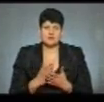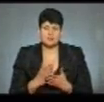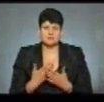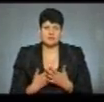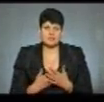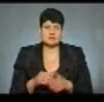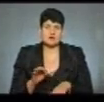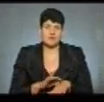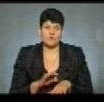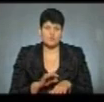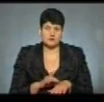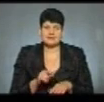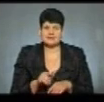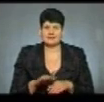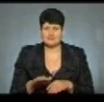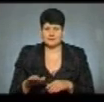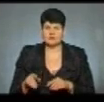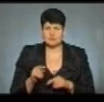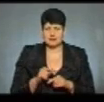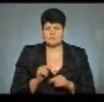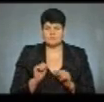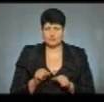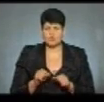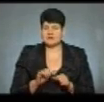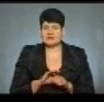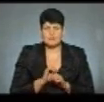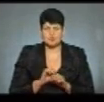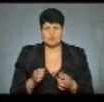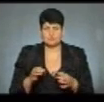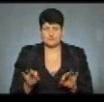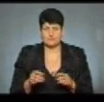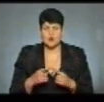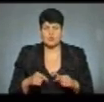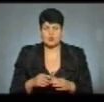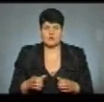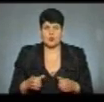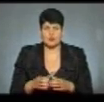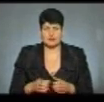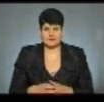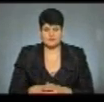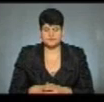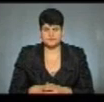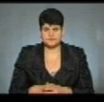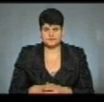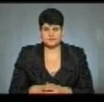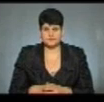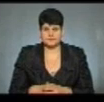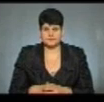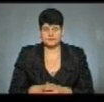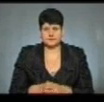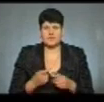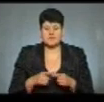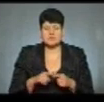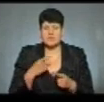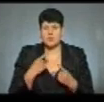ознаки захворювання, таких діток не можна допускати в організовані колективи.